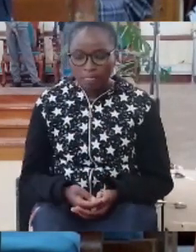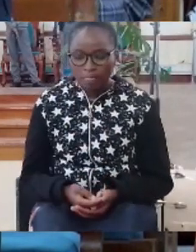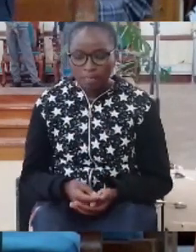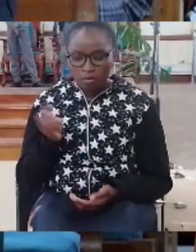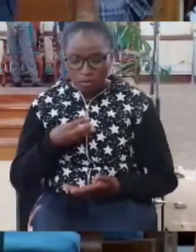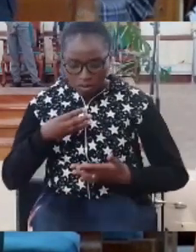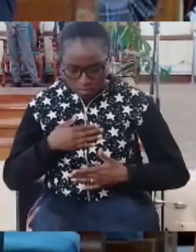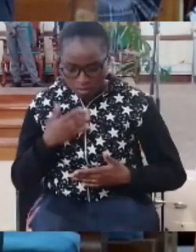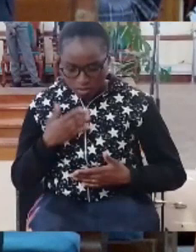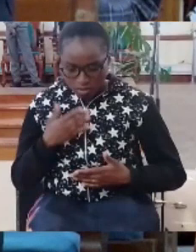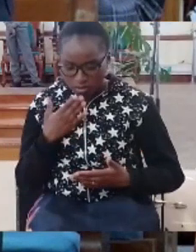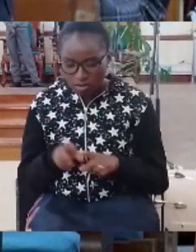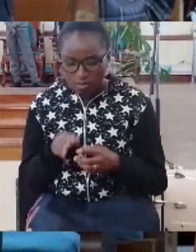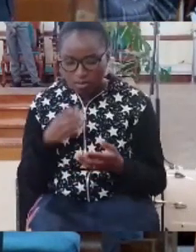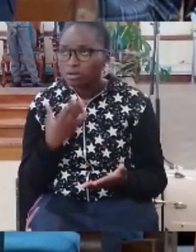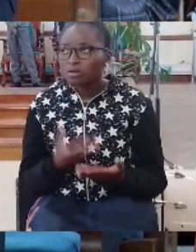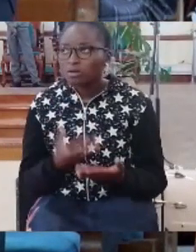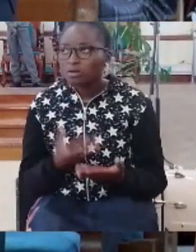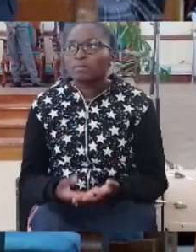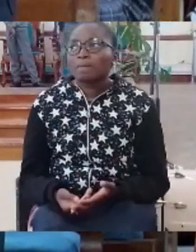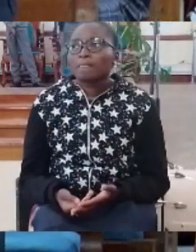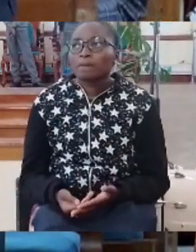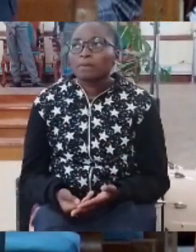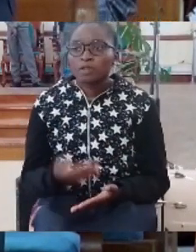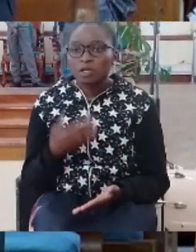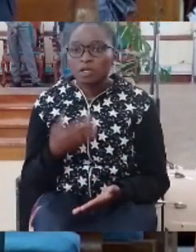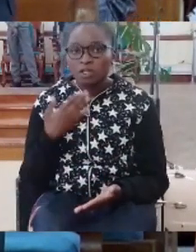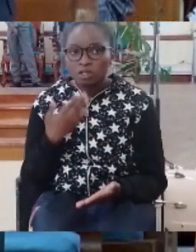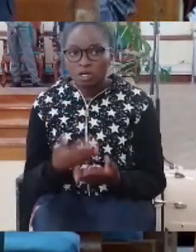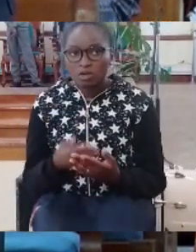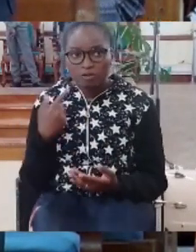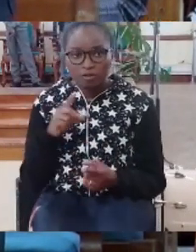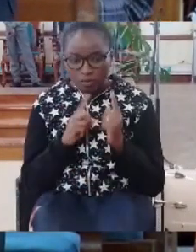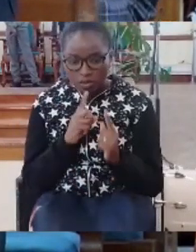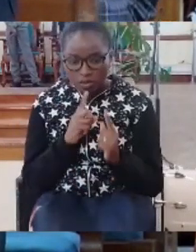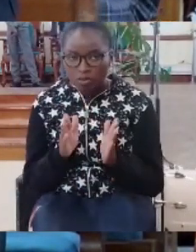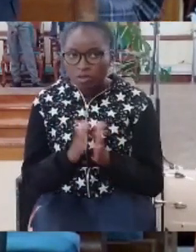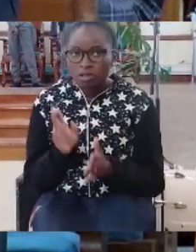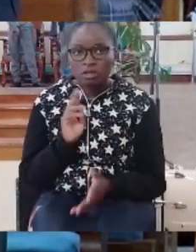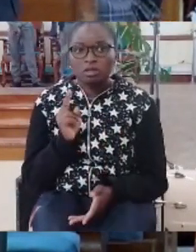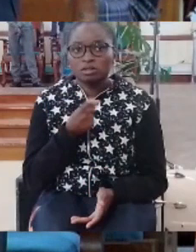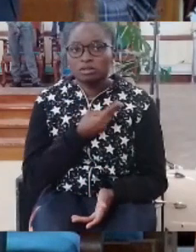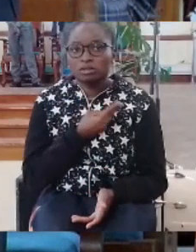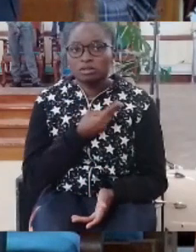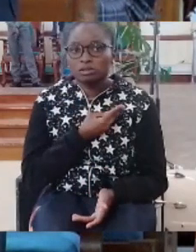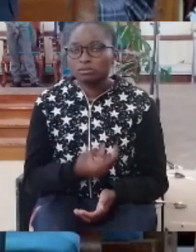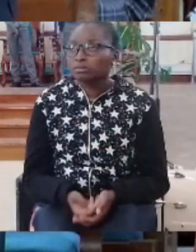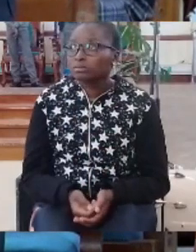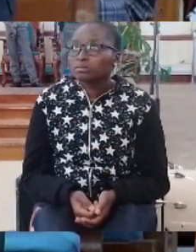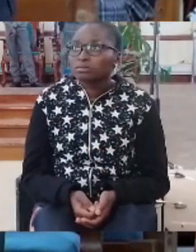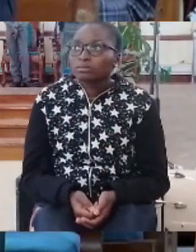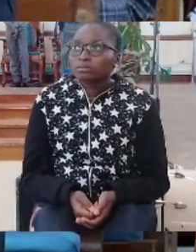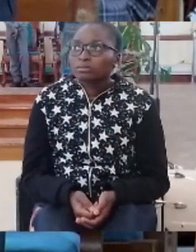Netuagotea, nanetuagoshokeria gado. Thank you, Netodo Aquaria Naidue, Mera Hokono Miega.